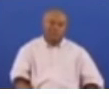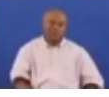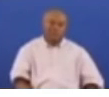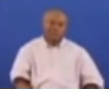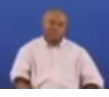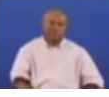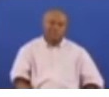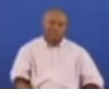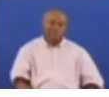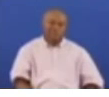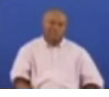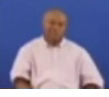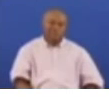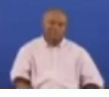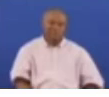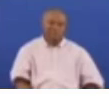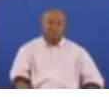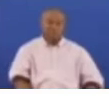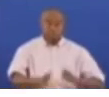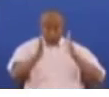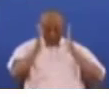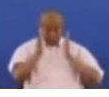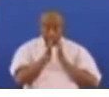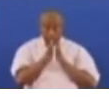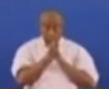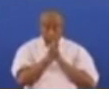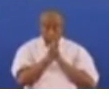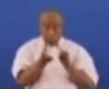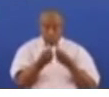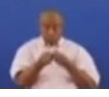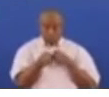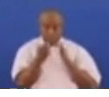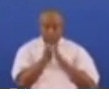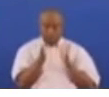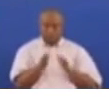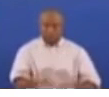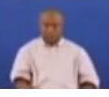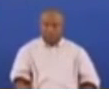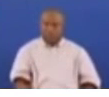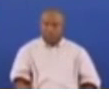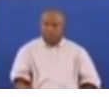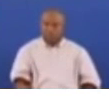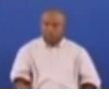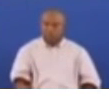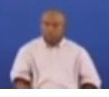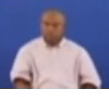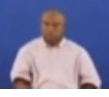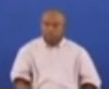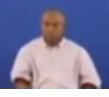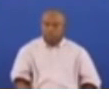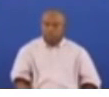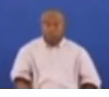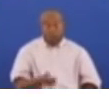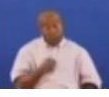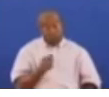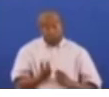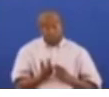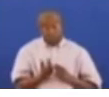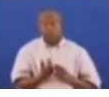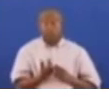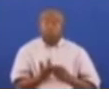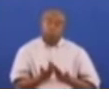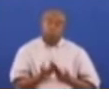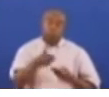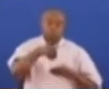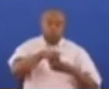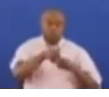Mheshimiwa Spika, nashukuru kwa kupata nafasi hii. Nami pia kwa nafasi yangu kama mbunge lakini pia mjumbe